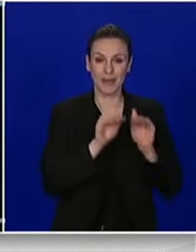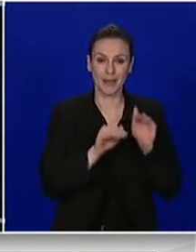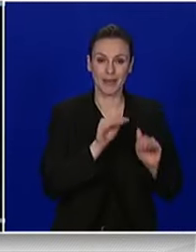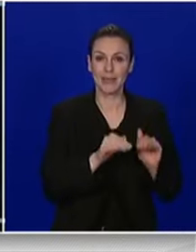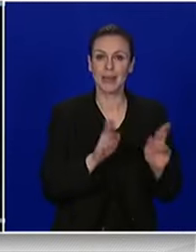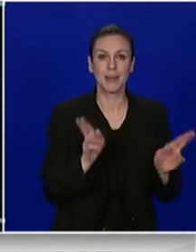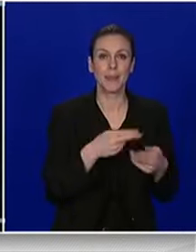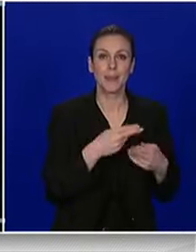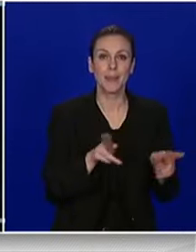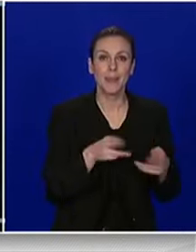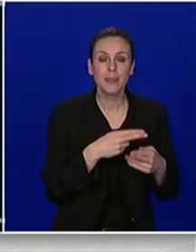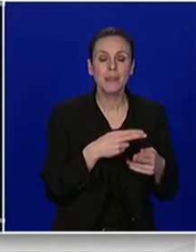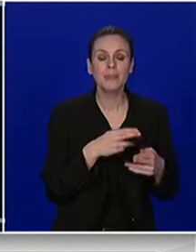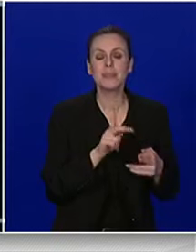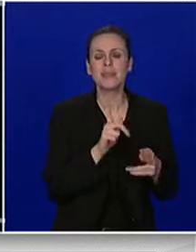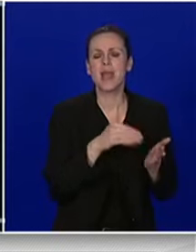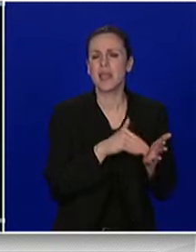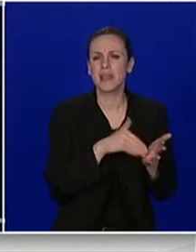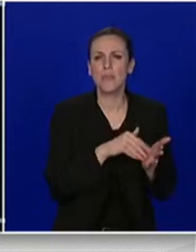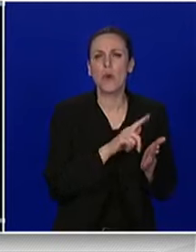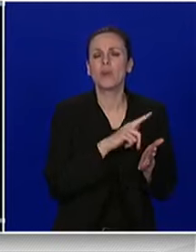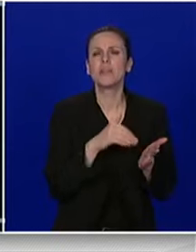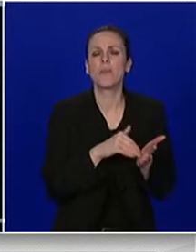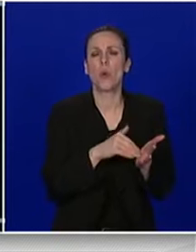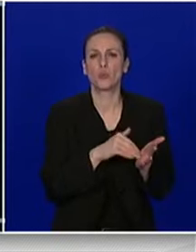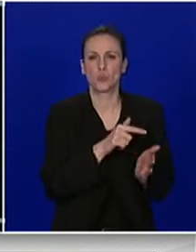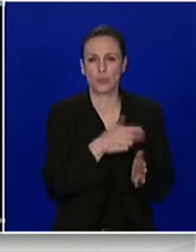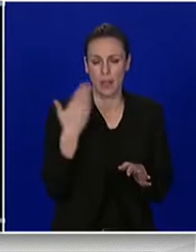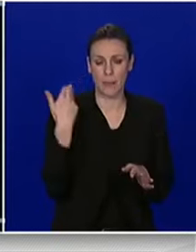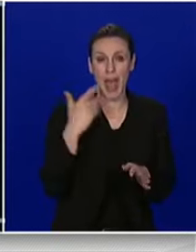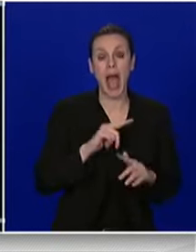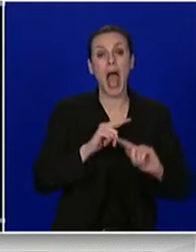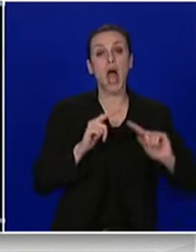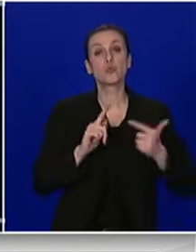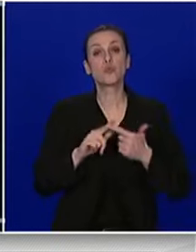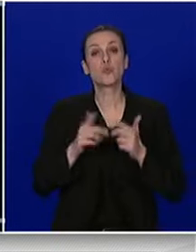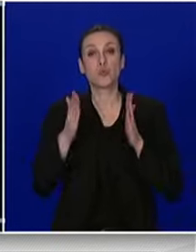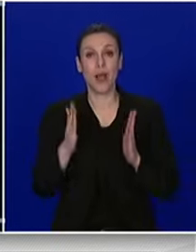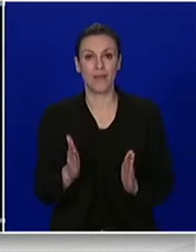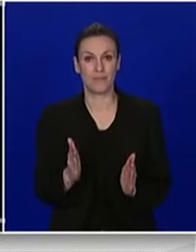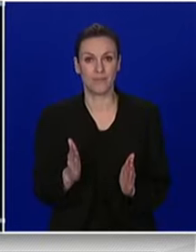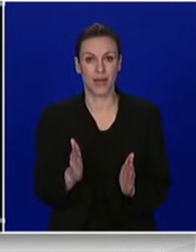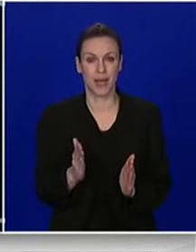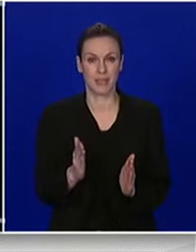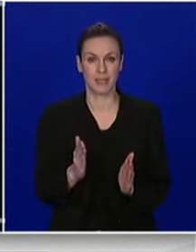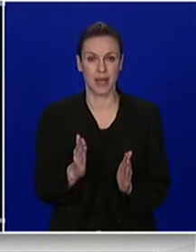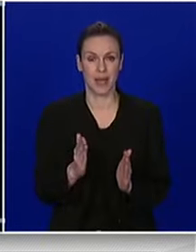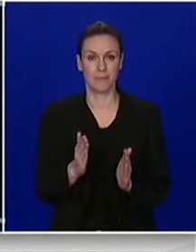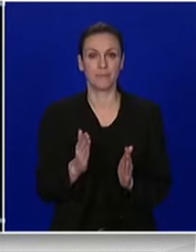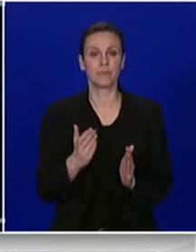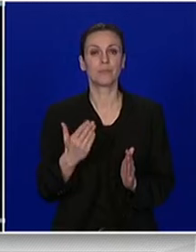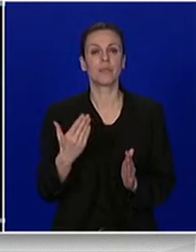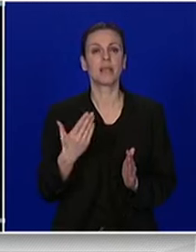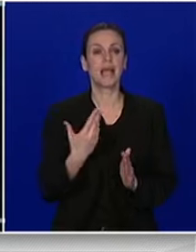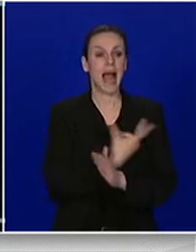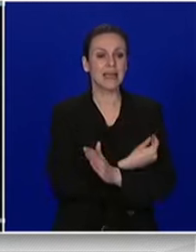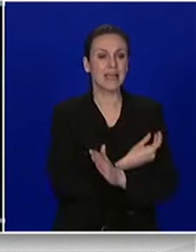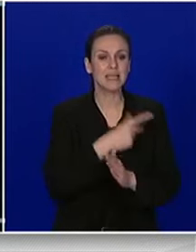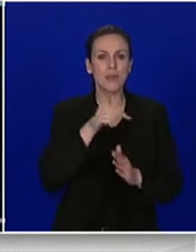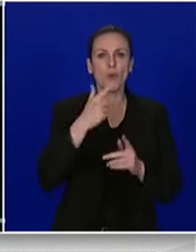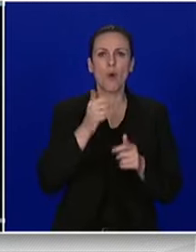nije bio niti potreban, niti nužan. Isto tako, u drugoj fazi, kada se cijepe određeni